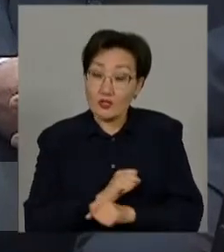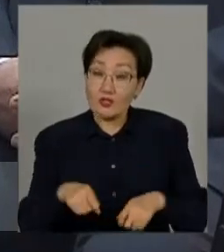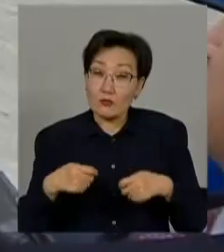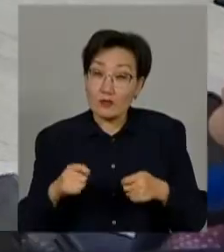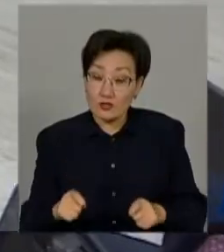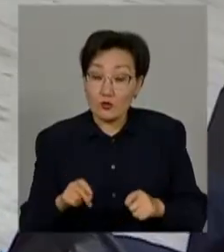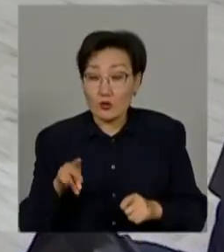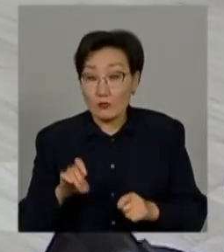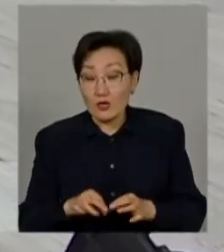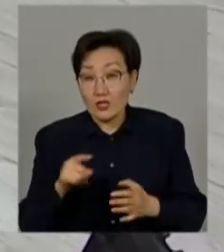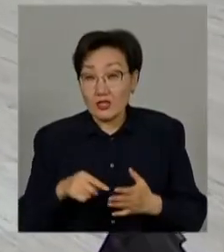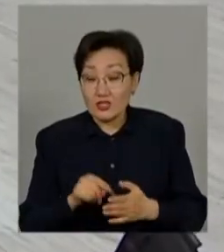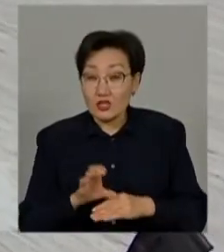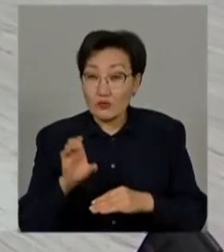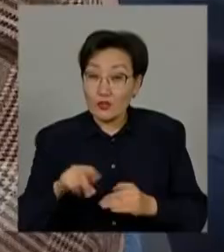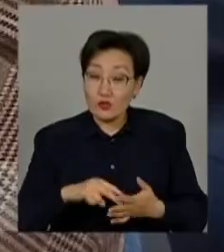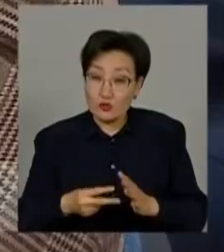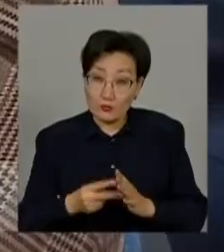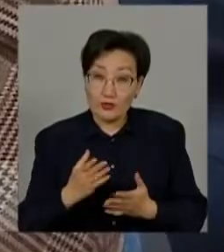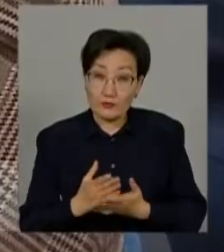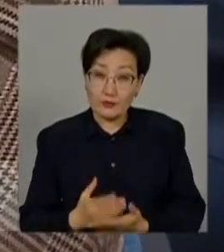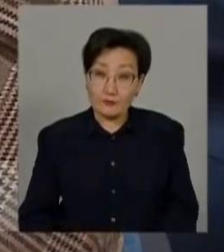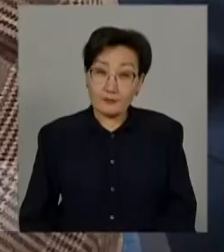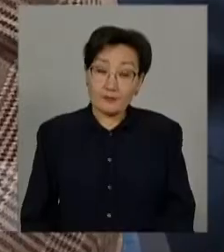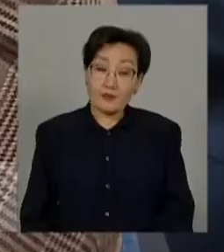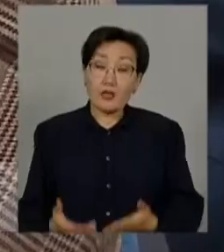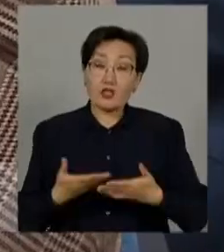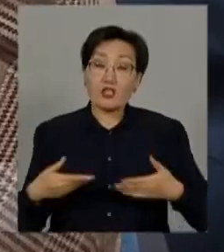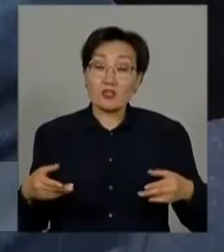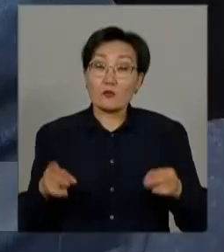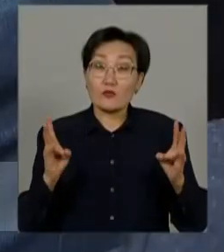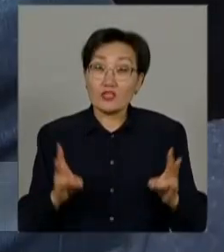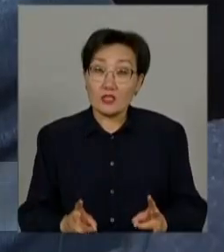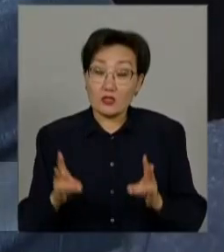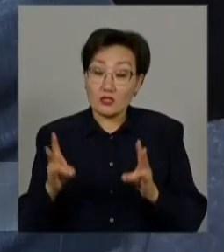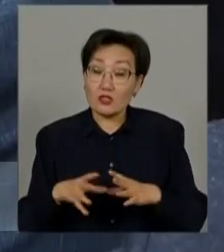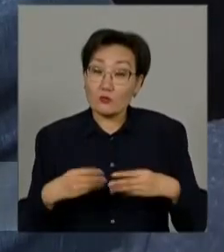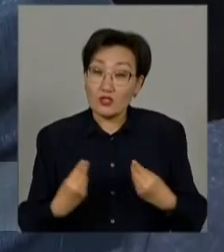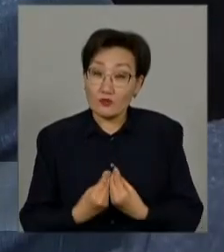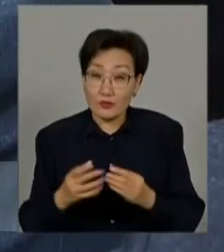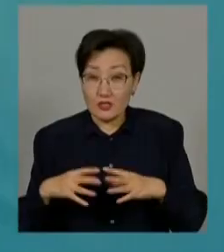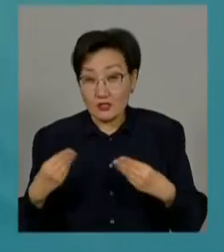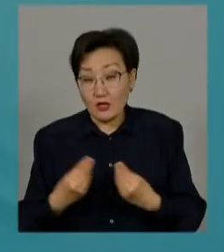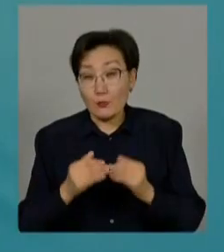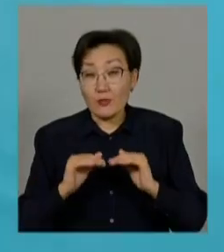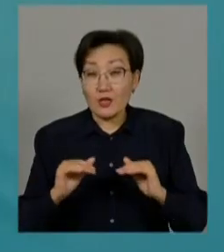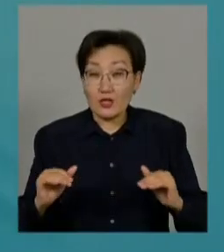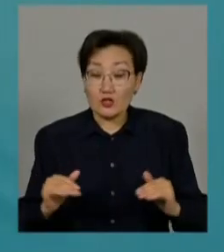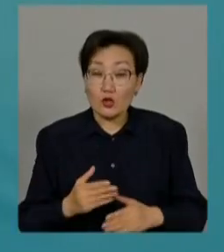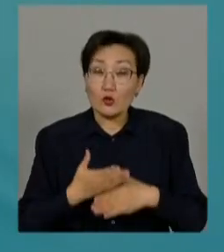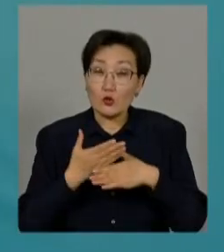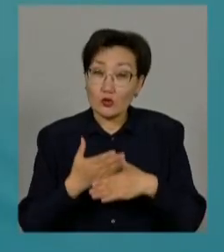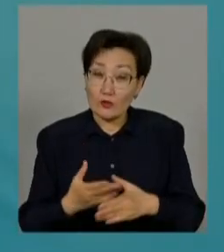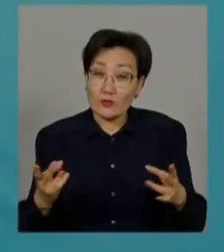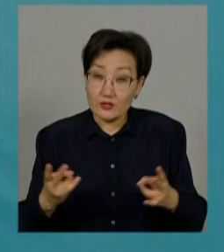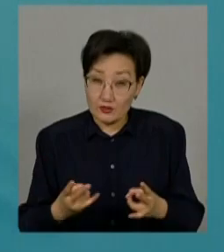Түркістан қаласына жіберуде жоспарланыпты. Біз зардап шеккен отбасылардың балаларына қолдау